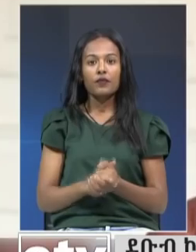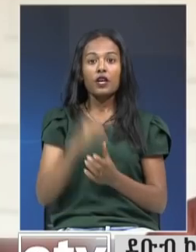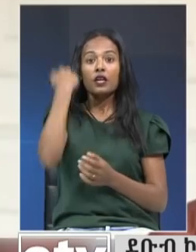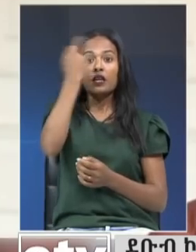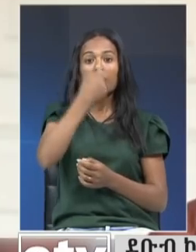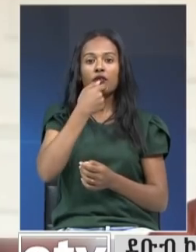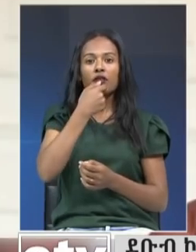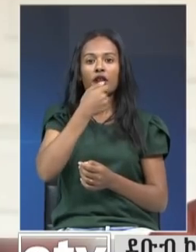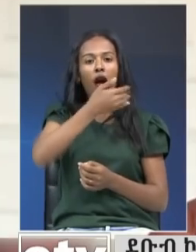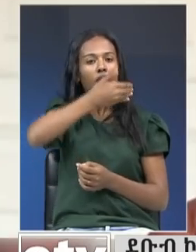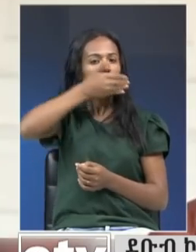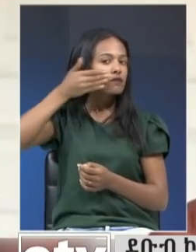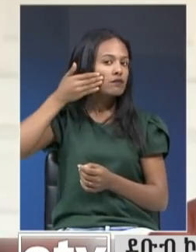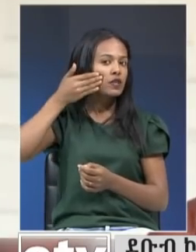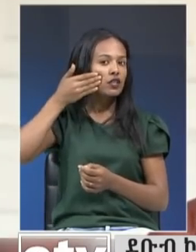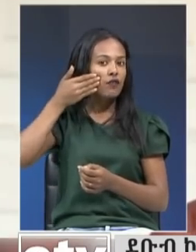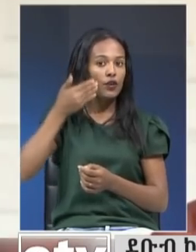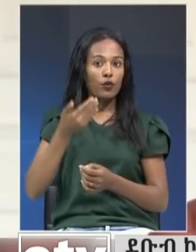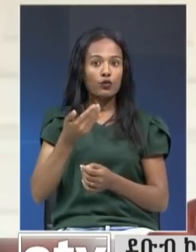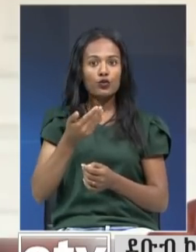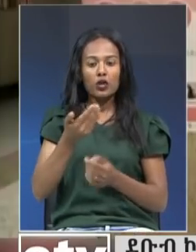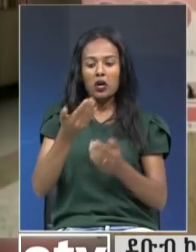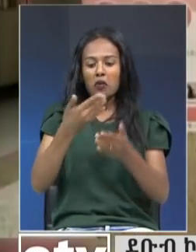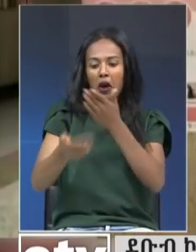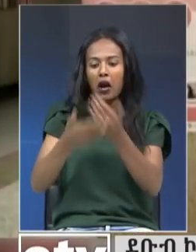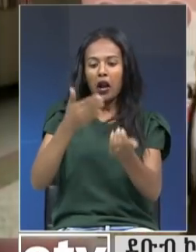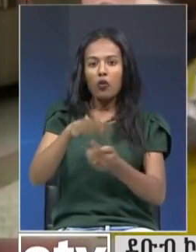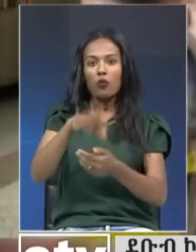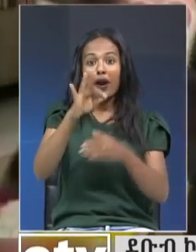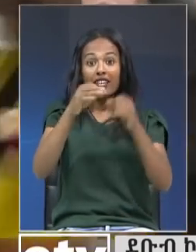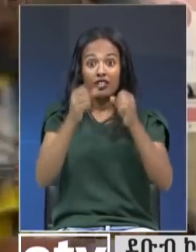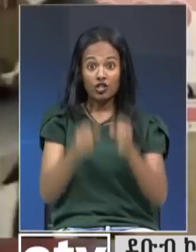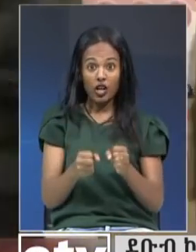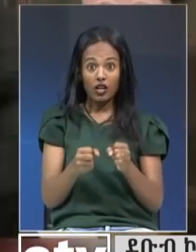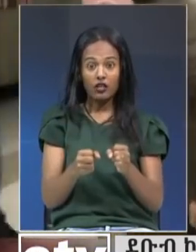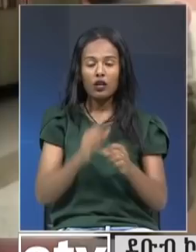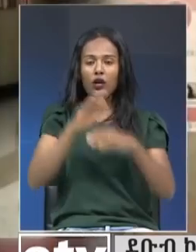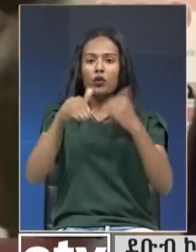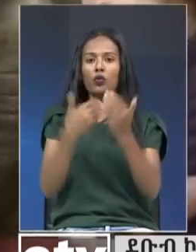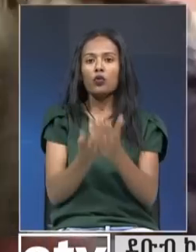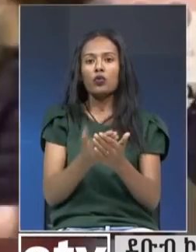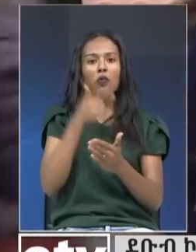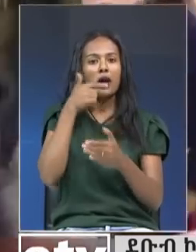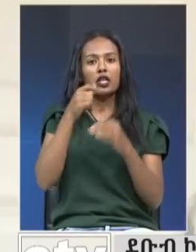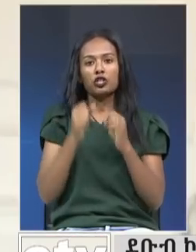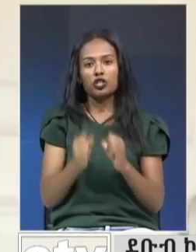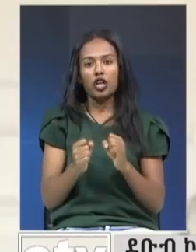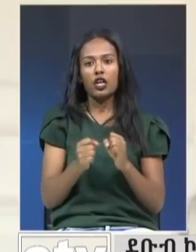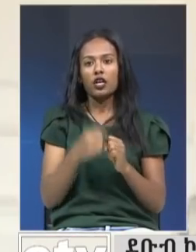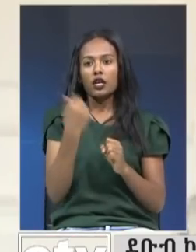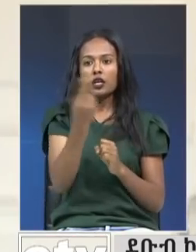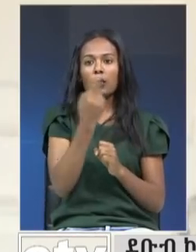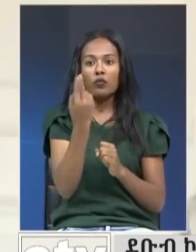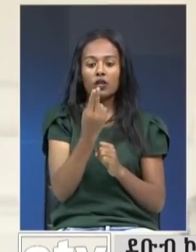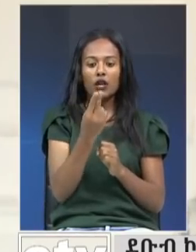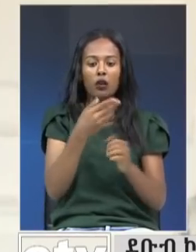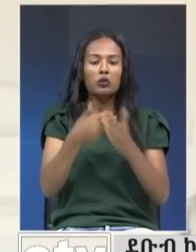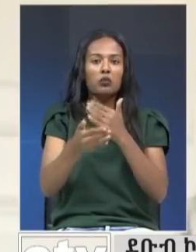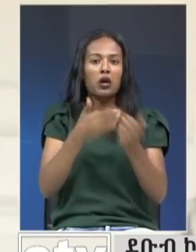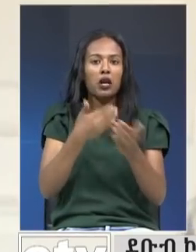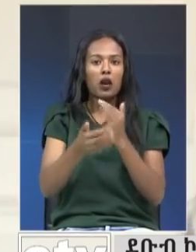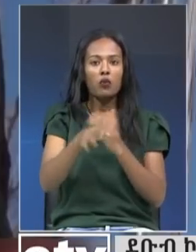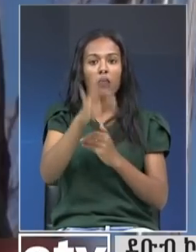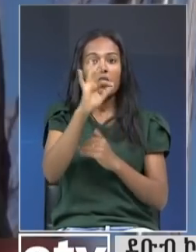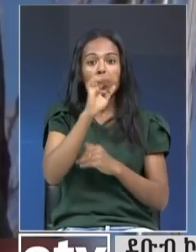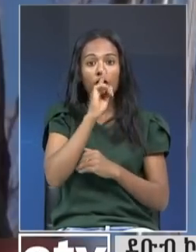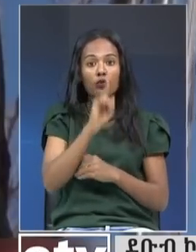የፊትና አፍንጫ መሸፈኛ ጭምብል በቀላሉ ማግኘት ትችላለህ። ሁሉም ማለት ይቻላል የሚጠቀሙት በቀላሉ